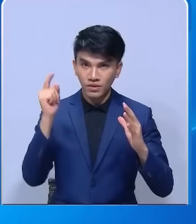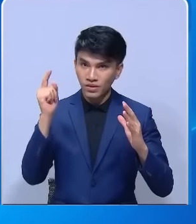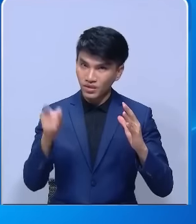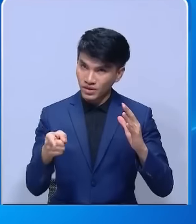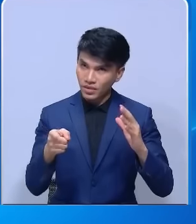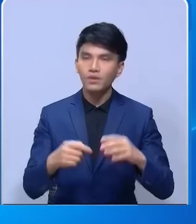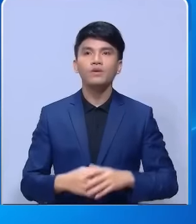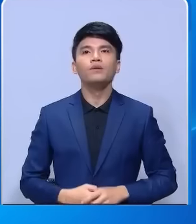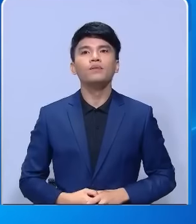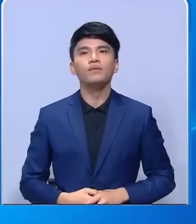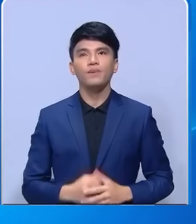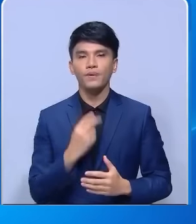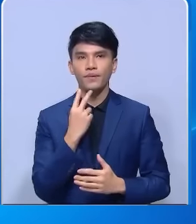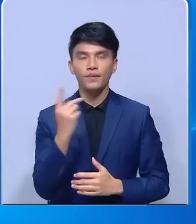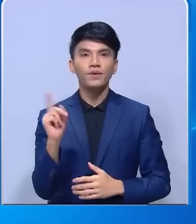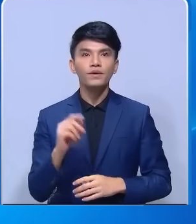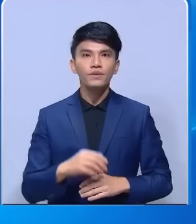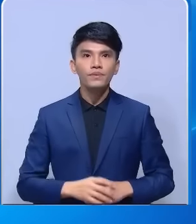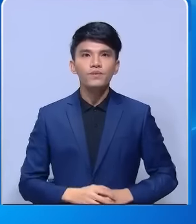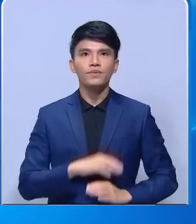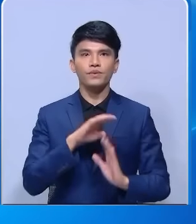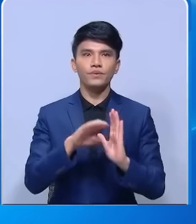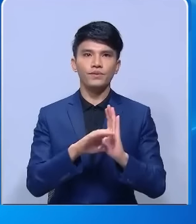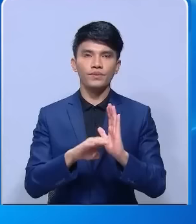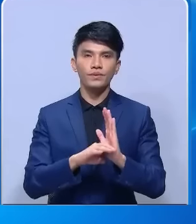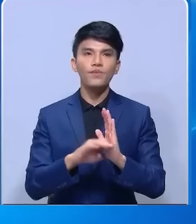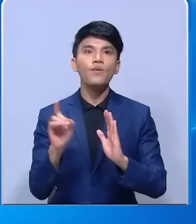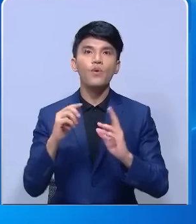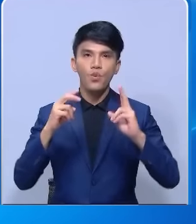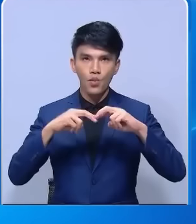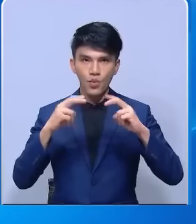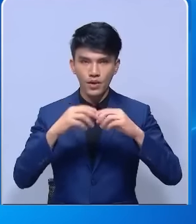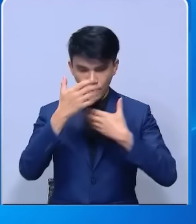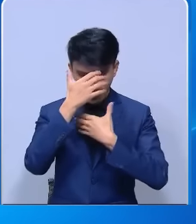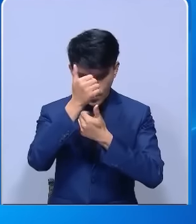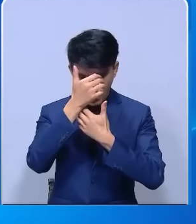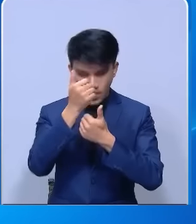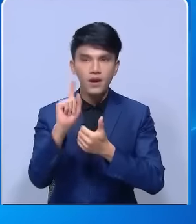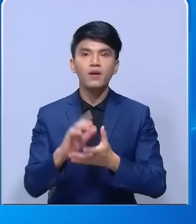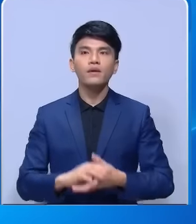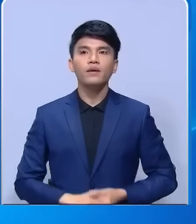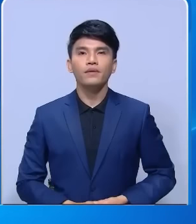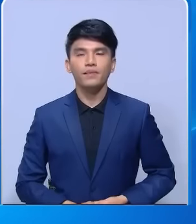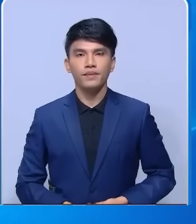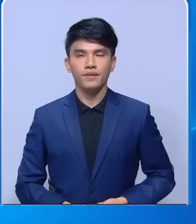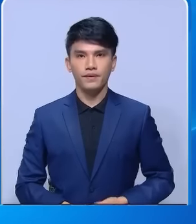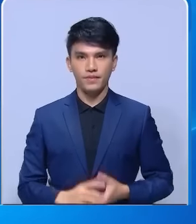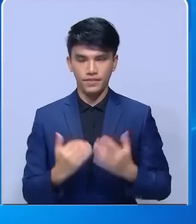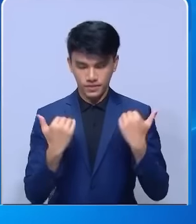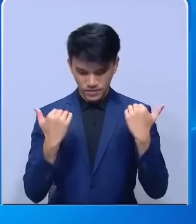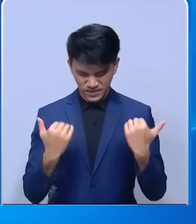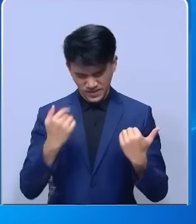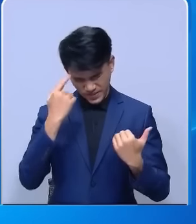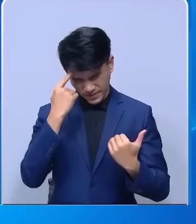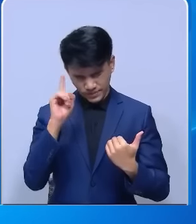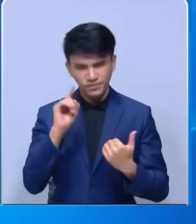หรือเปล่ามาดูอีกมุมนึงเป็นข้อมูลจากเพจเหยื่อ V2วิเคราะห์เรื่องนี้น่าสนใจทีเดียวนะคะบอกว่าเรื่องเนี้ยมองอีกมุม